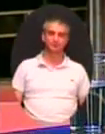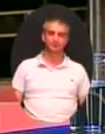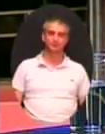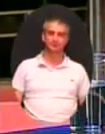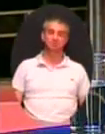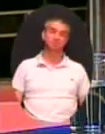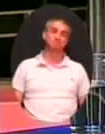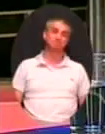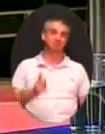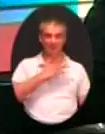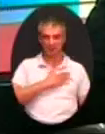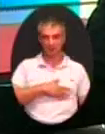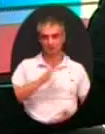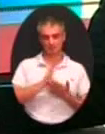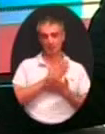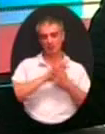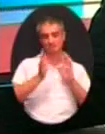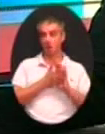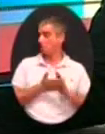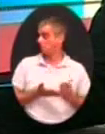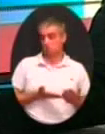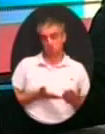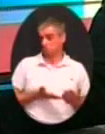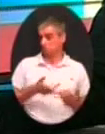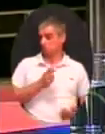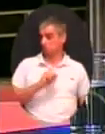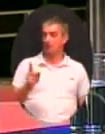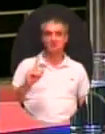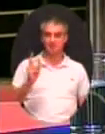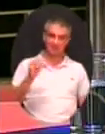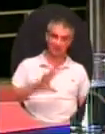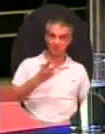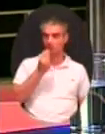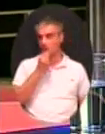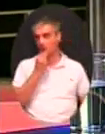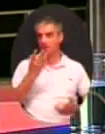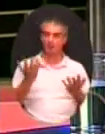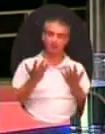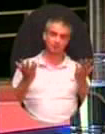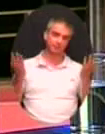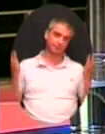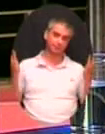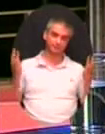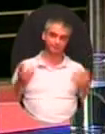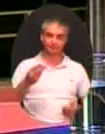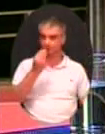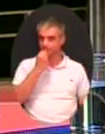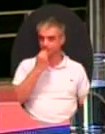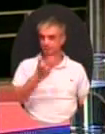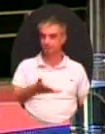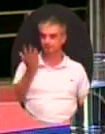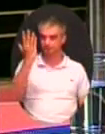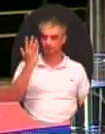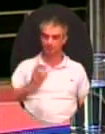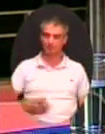לפה. לא, אתם רוצים להכתיב את הכל. לא, לא. מי יבוא, מה יוכל, איך... אני לא מכתיב, תוכלו גזנטרייט.